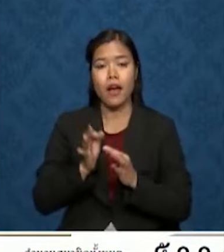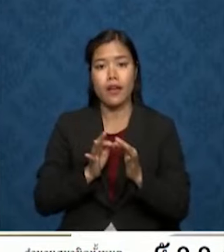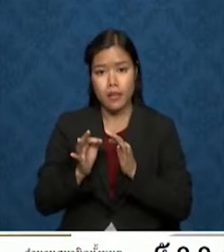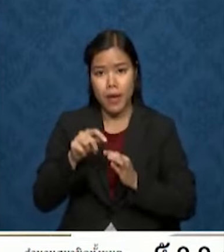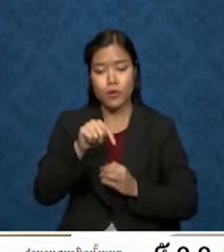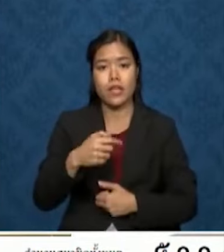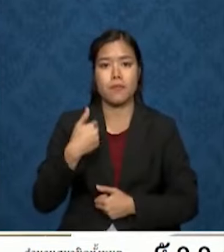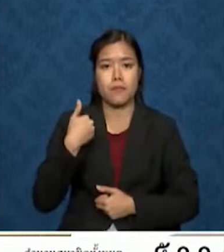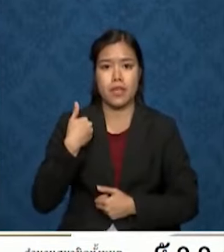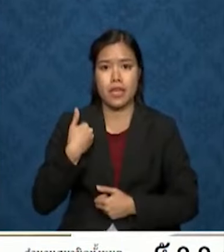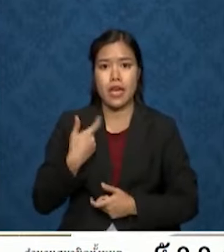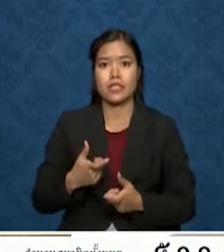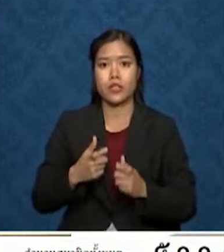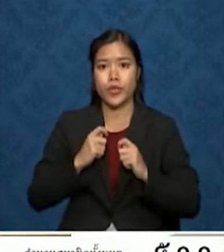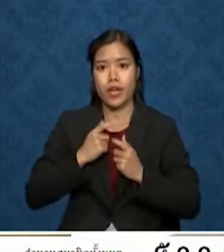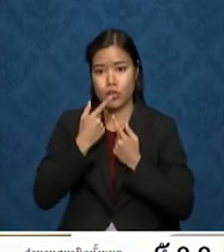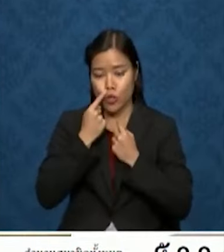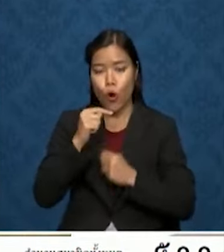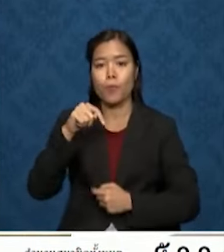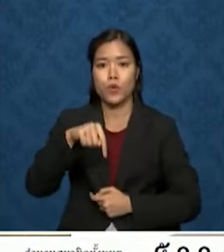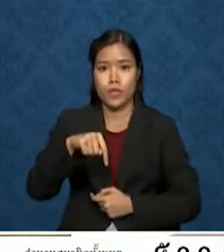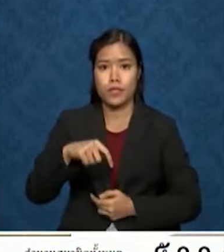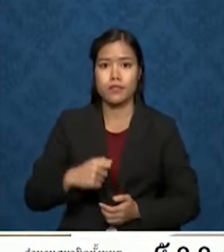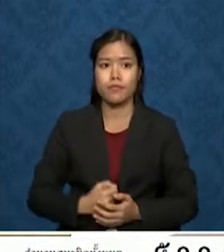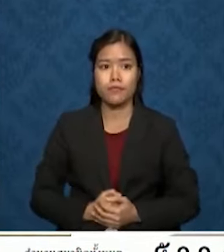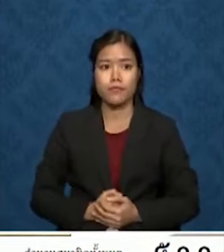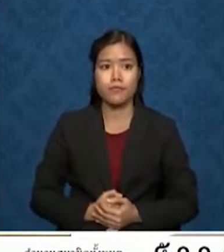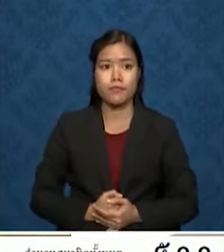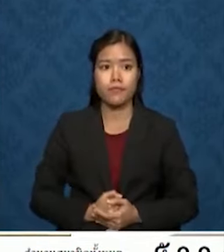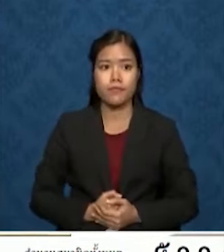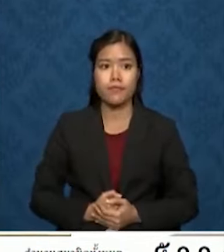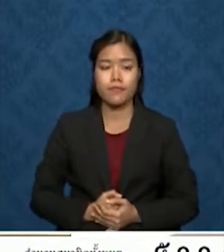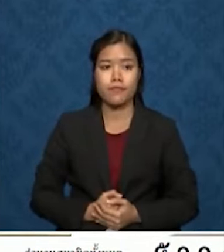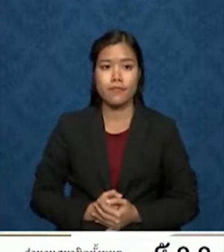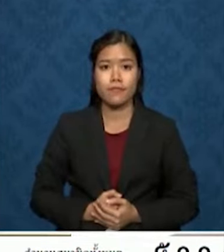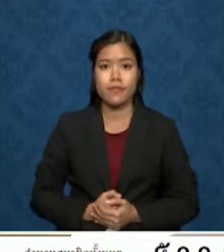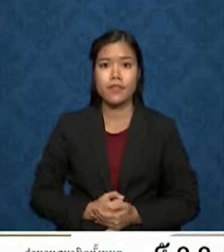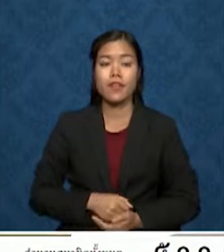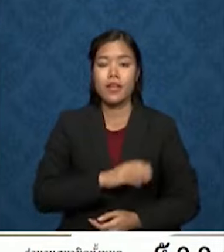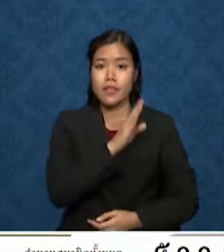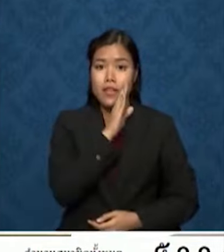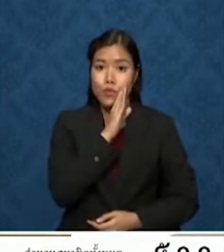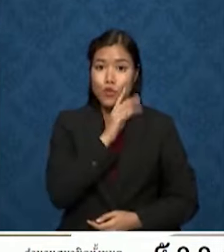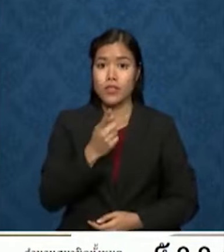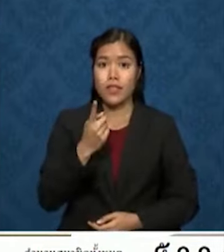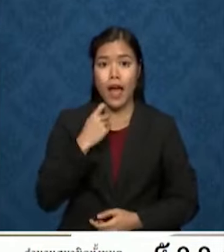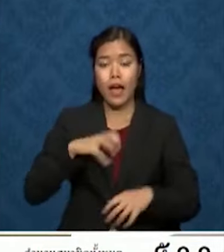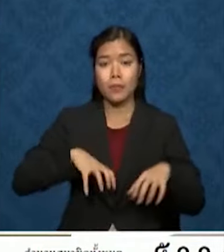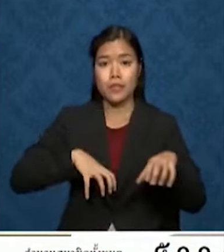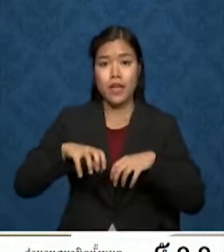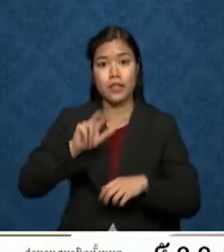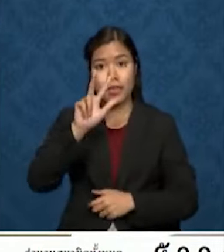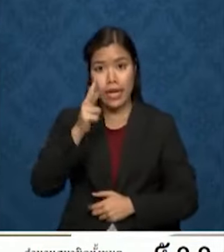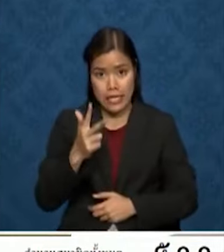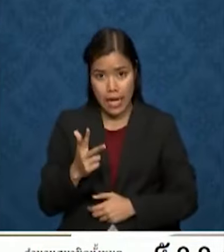ประเด็ดีท่านทกรบครับถาถามถึงการจัดรปแบของกัญชา